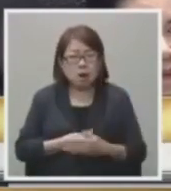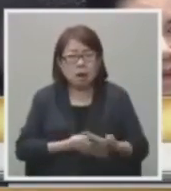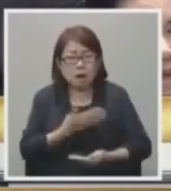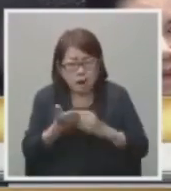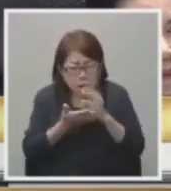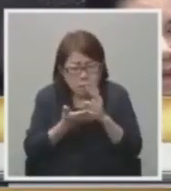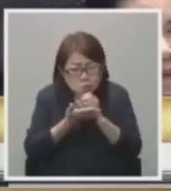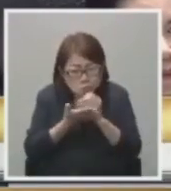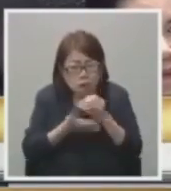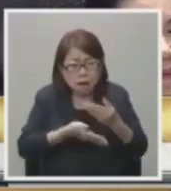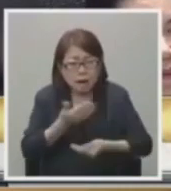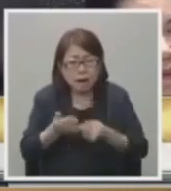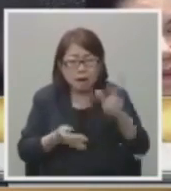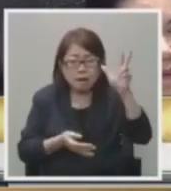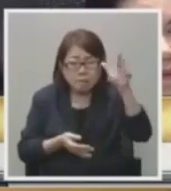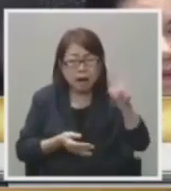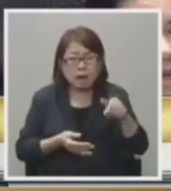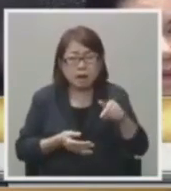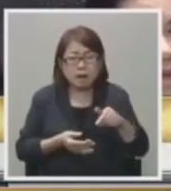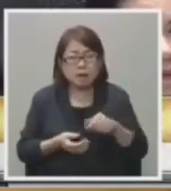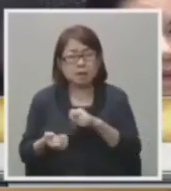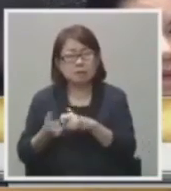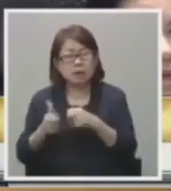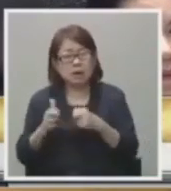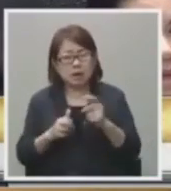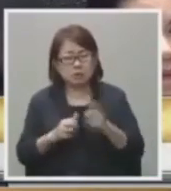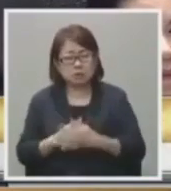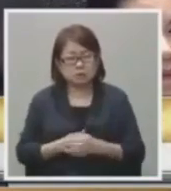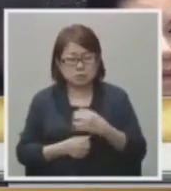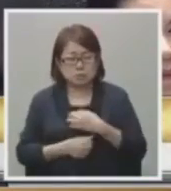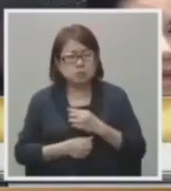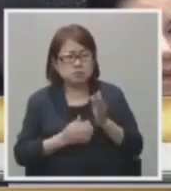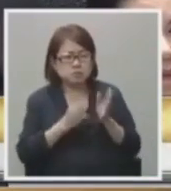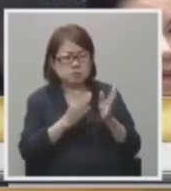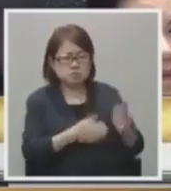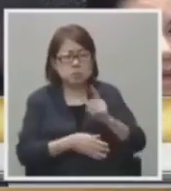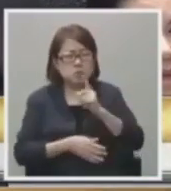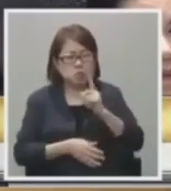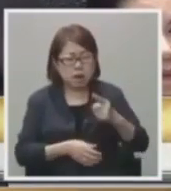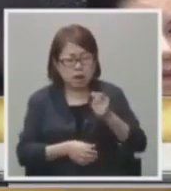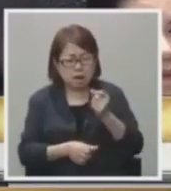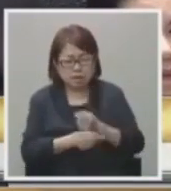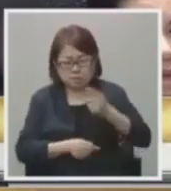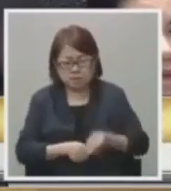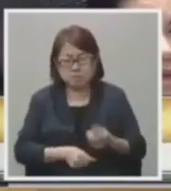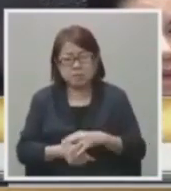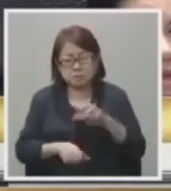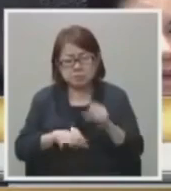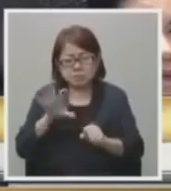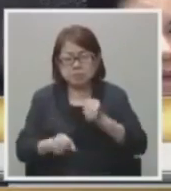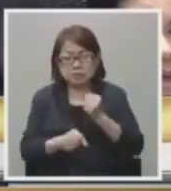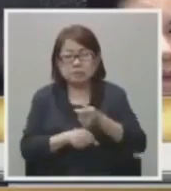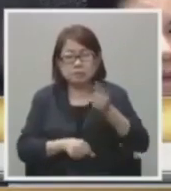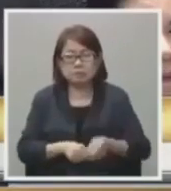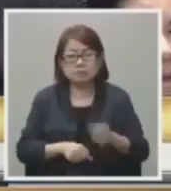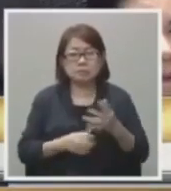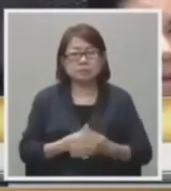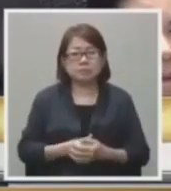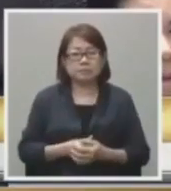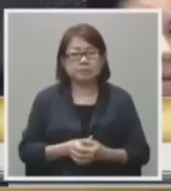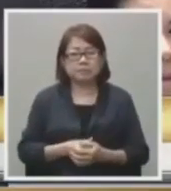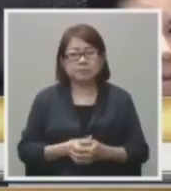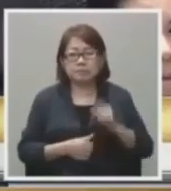ติดปัญหาคือผมกล่าวหาท่านไม่จริงใจไม่จัดการไม่เ